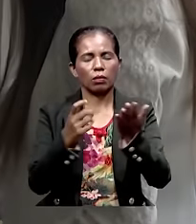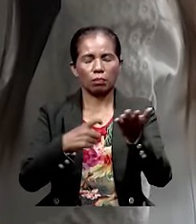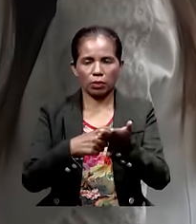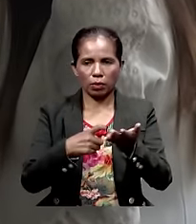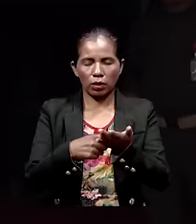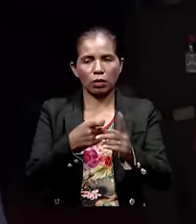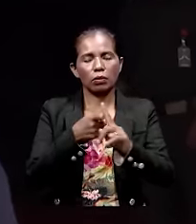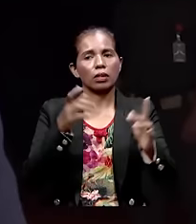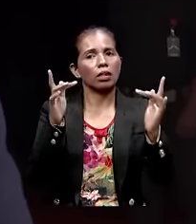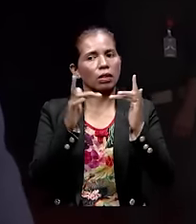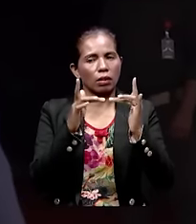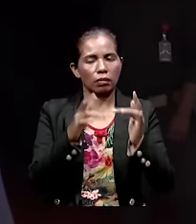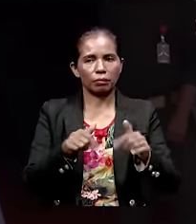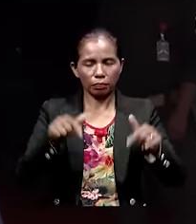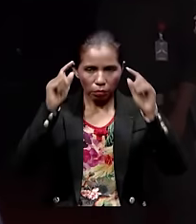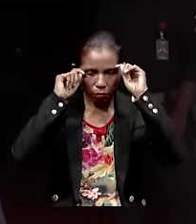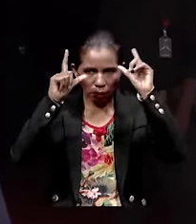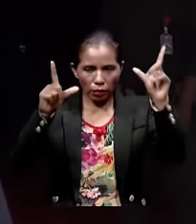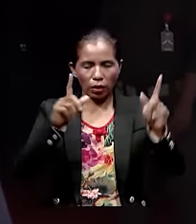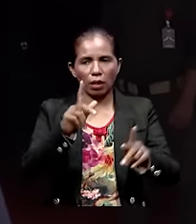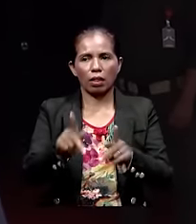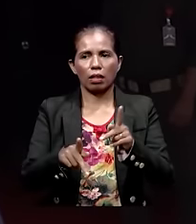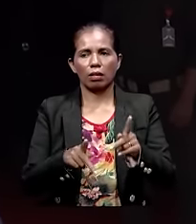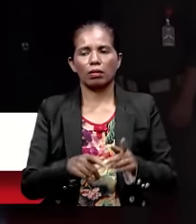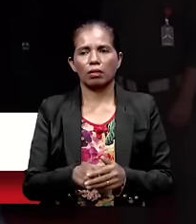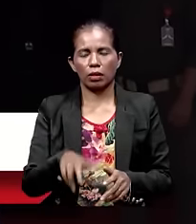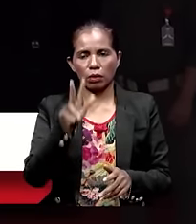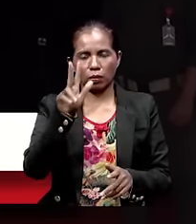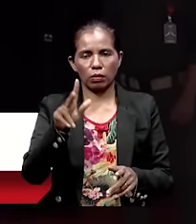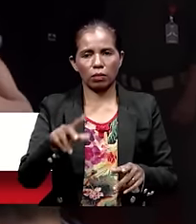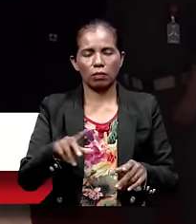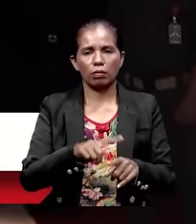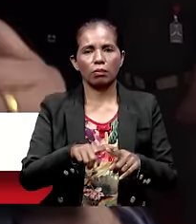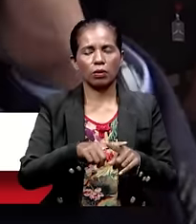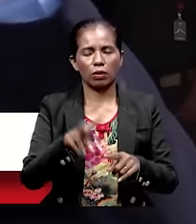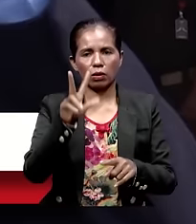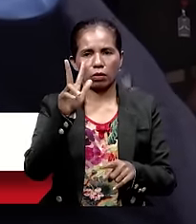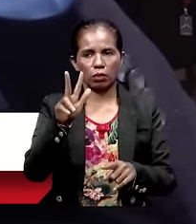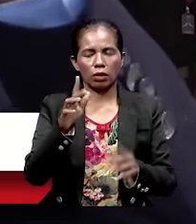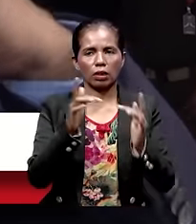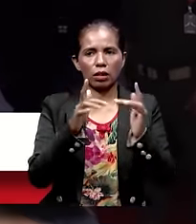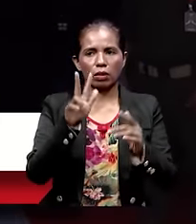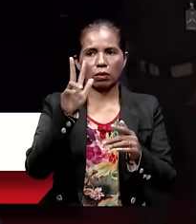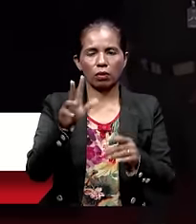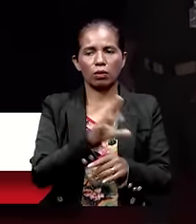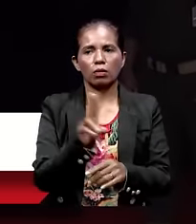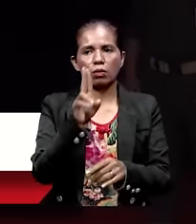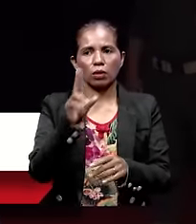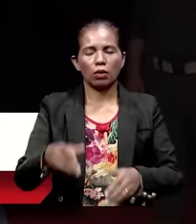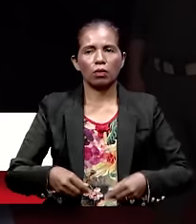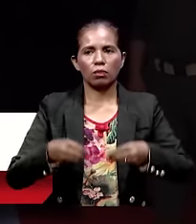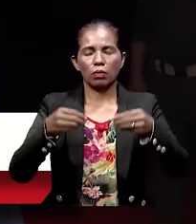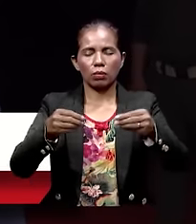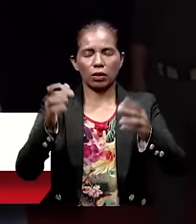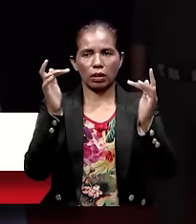azendamento online. Ia timor ni operador tolu operador ne usa si fornecemos